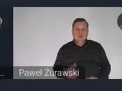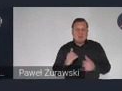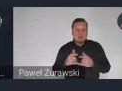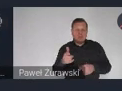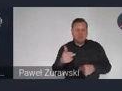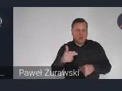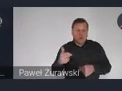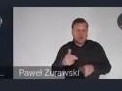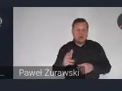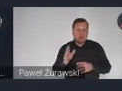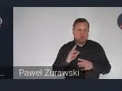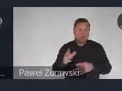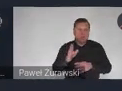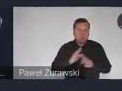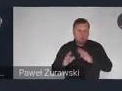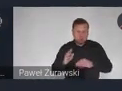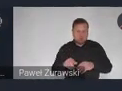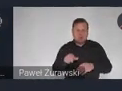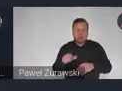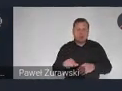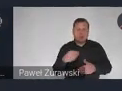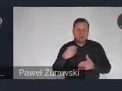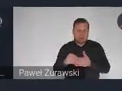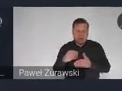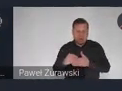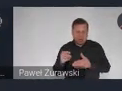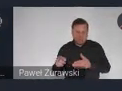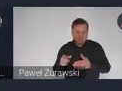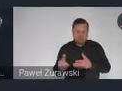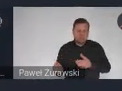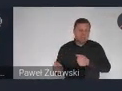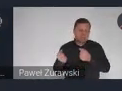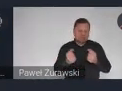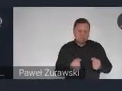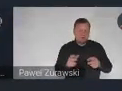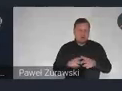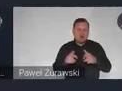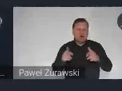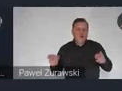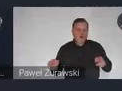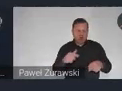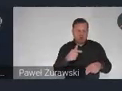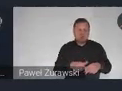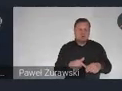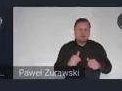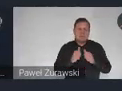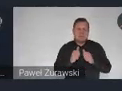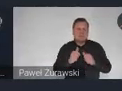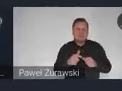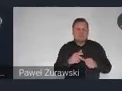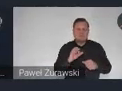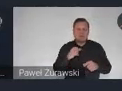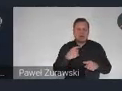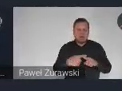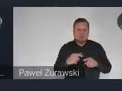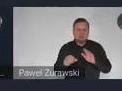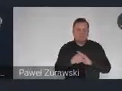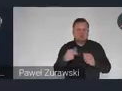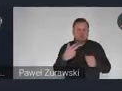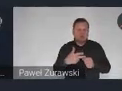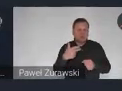i usługi zostać zakupione i dostarczone w okresie realizacji zadania czyli maksymalnie do